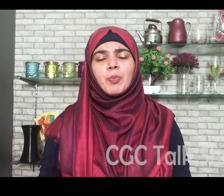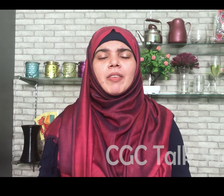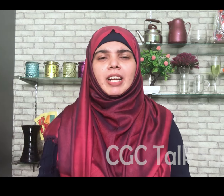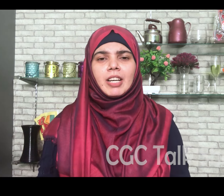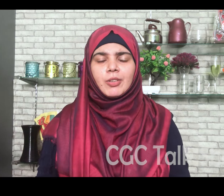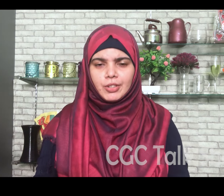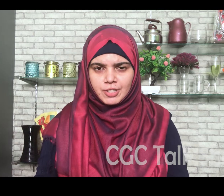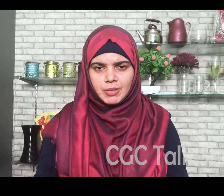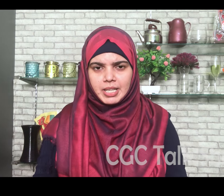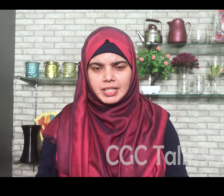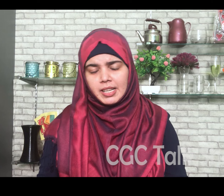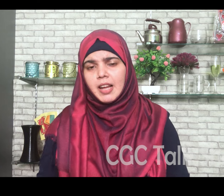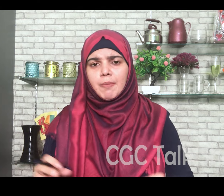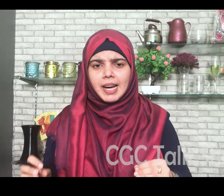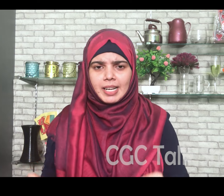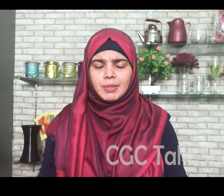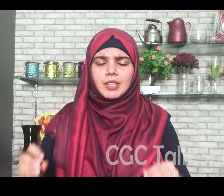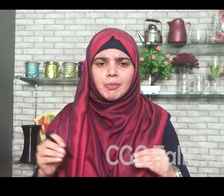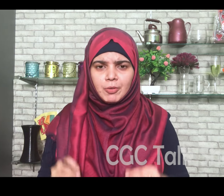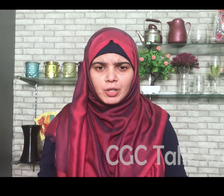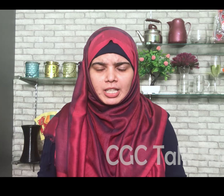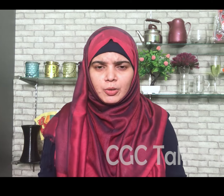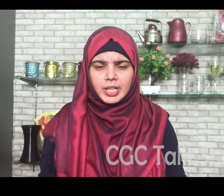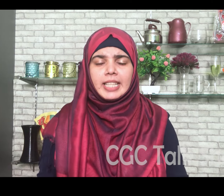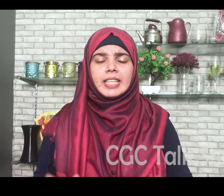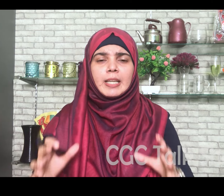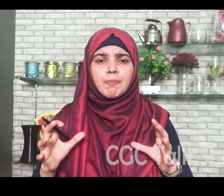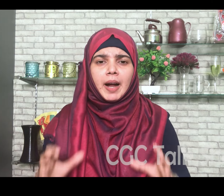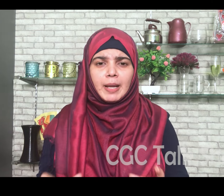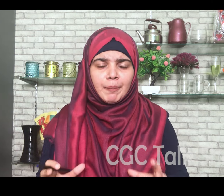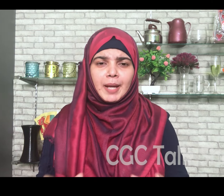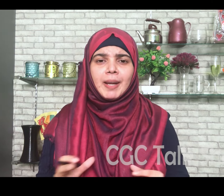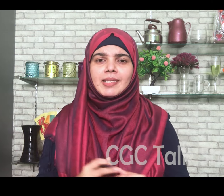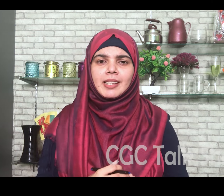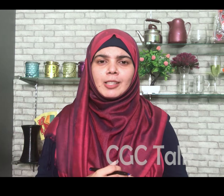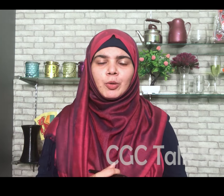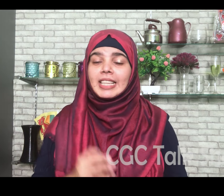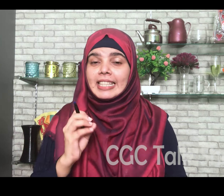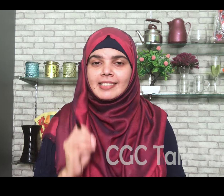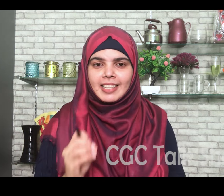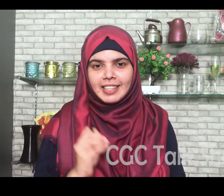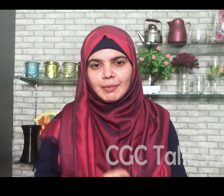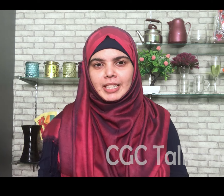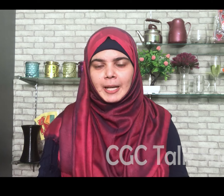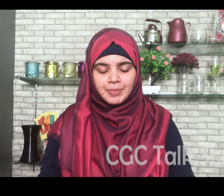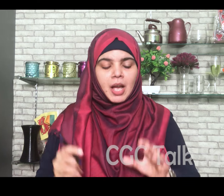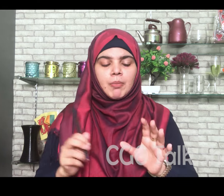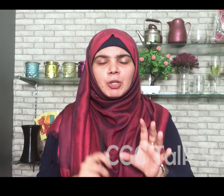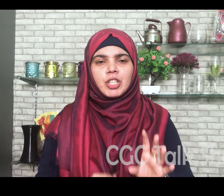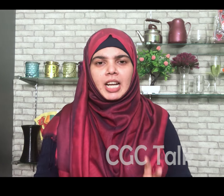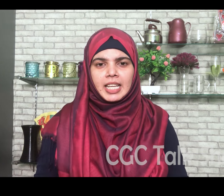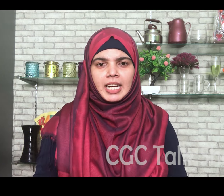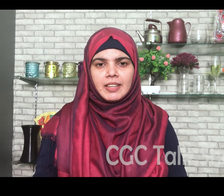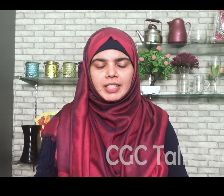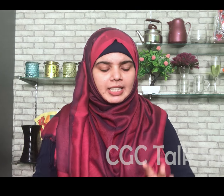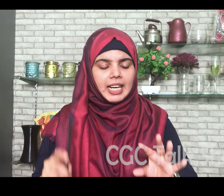போயிருக்கிறதா ரொம்பவே கவலைக்குரிய ஒரு விஷயமா இருக்கு. பாராளுமன்ற அமர்வுகள்ல கூட இன்னைக்கு பல பேர் பேசியிருந்தது கூட இந்த ஈஸ்டர் அட்டாக் பத்தி தான்.